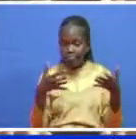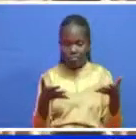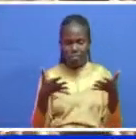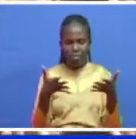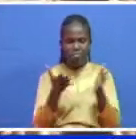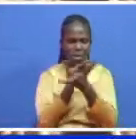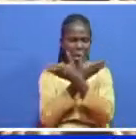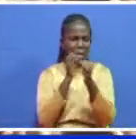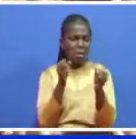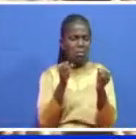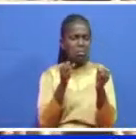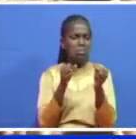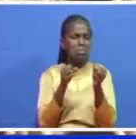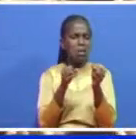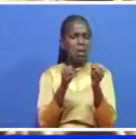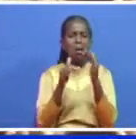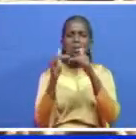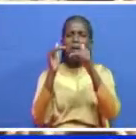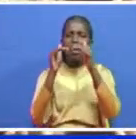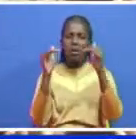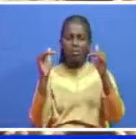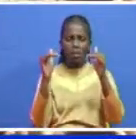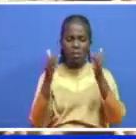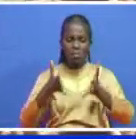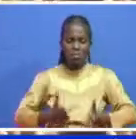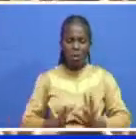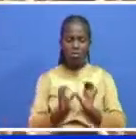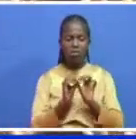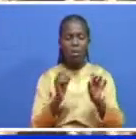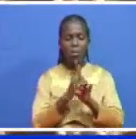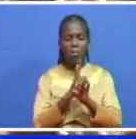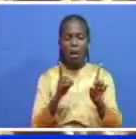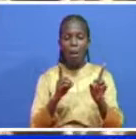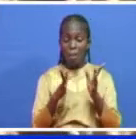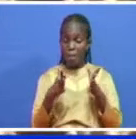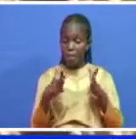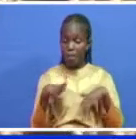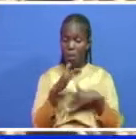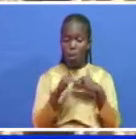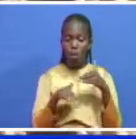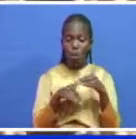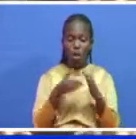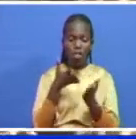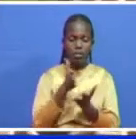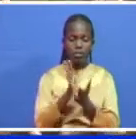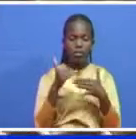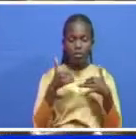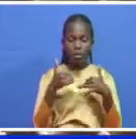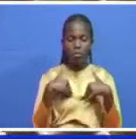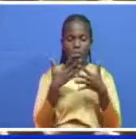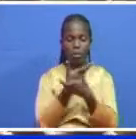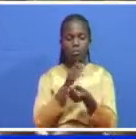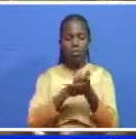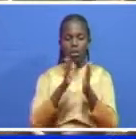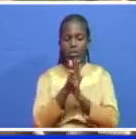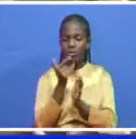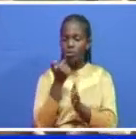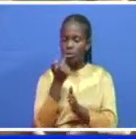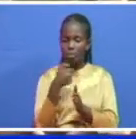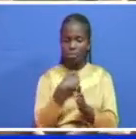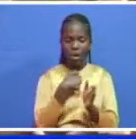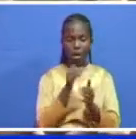tune. Na angi tukasewa kundhi. Ndhi no kala mundu nalaiti yotu yuka musumbi, kala kuna kuna na wema dhudhi ya moke ngale kwa kwagu. Kunu mwenda ni kuli